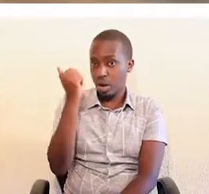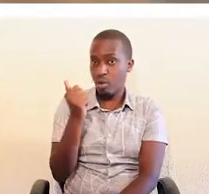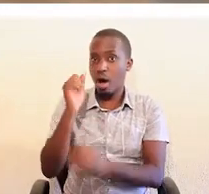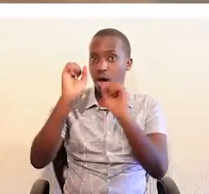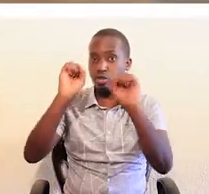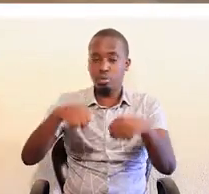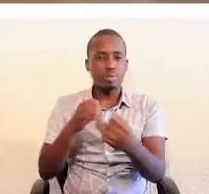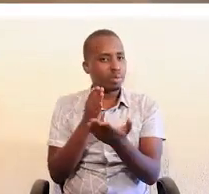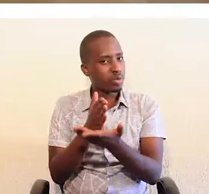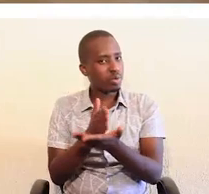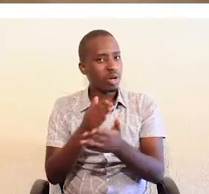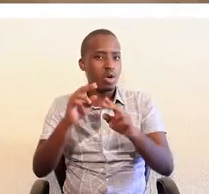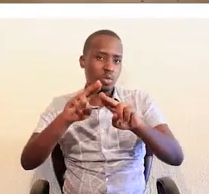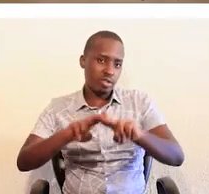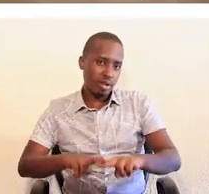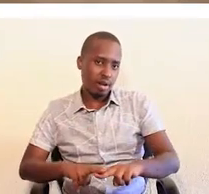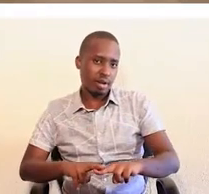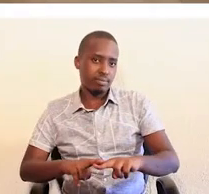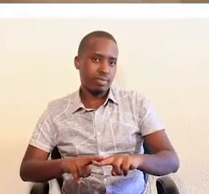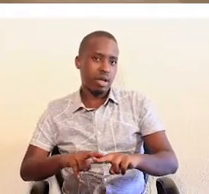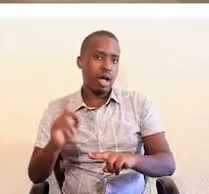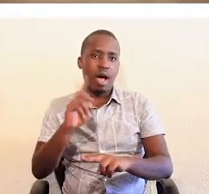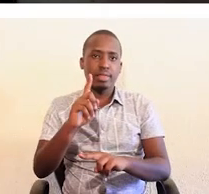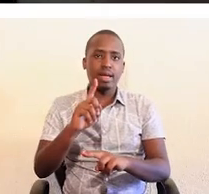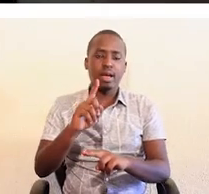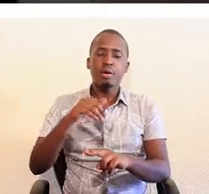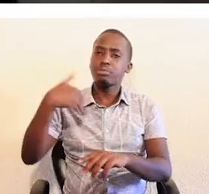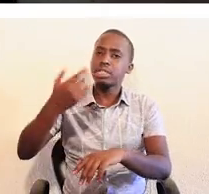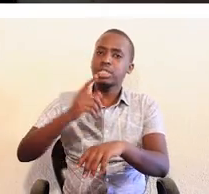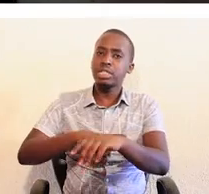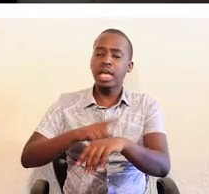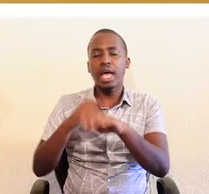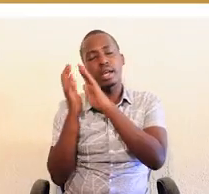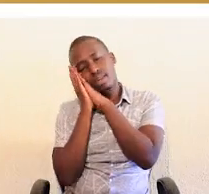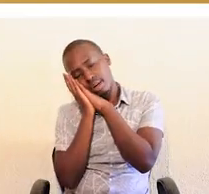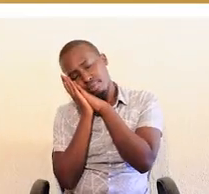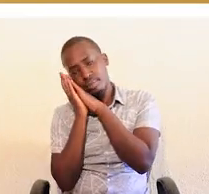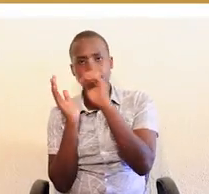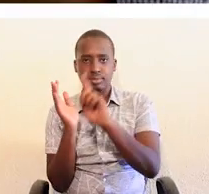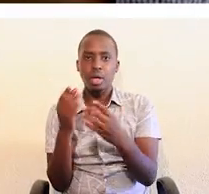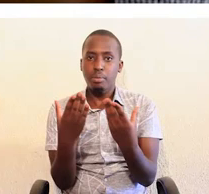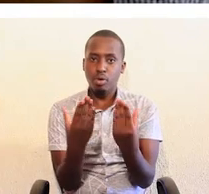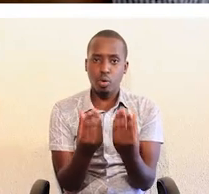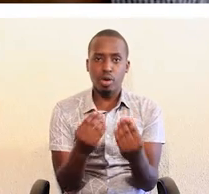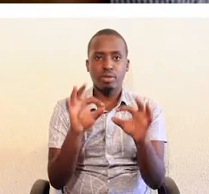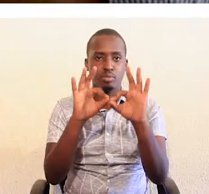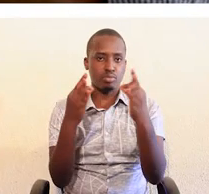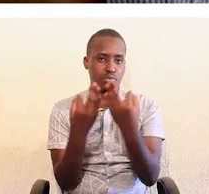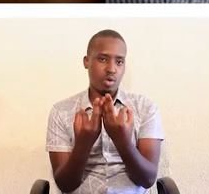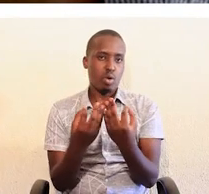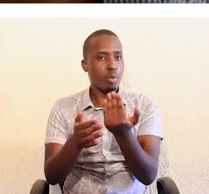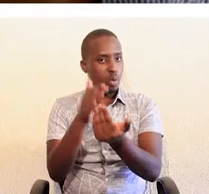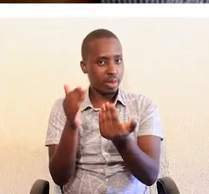yavuzwa kugira ngo ashobore nibura kwicara mu ntebe atagoma buri gihe aryamye